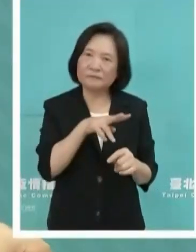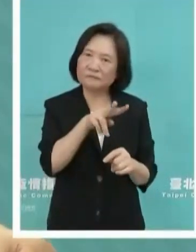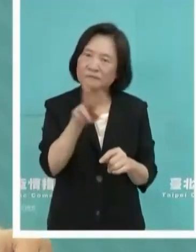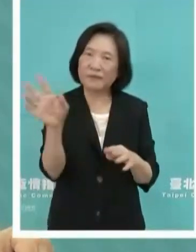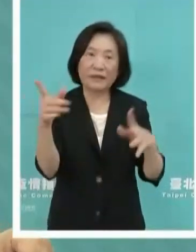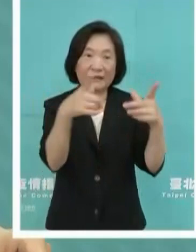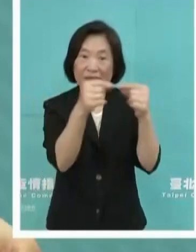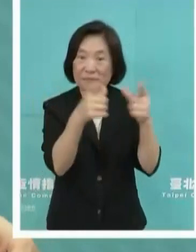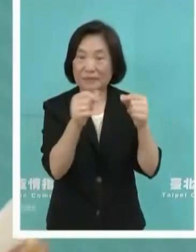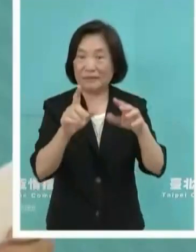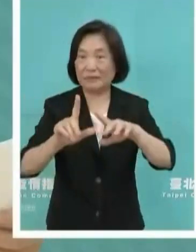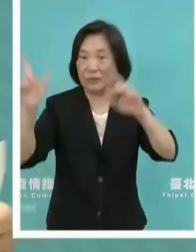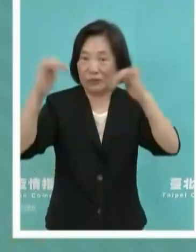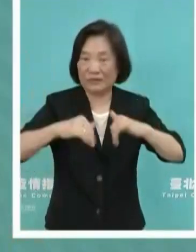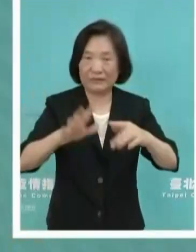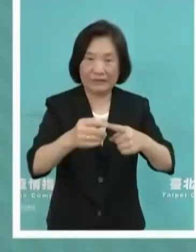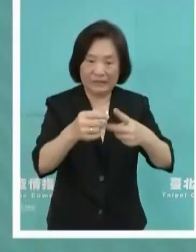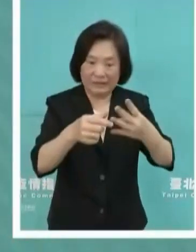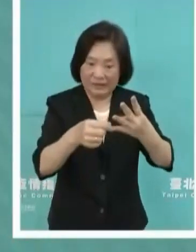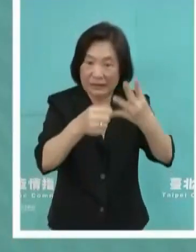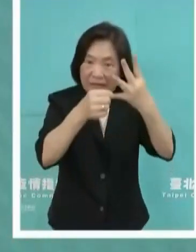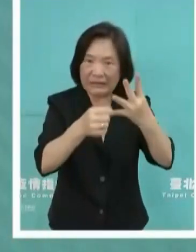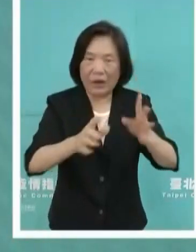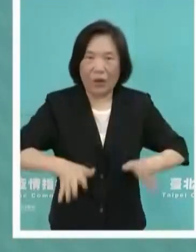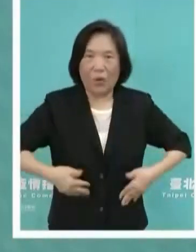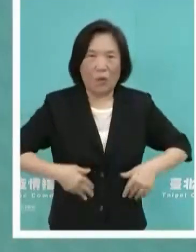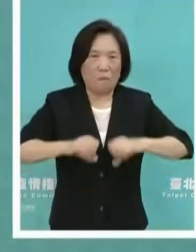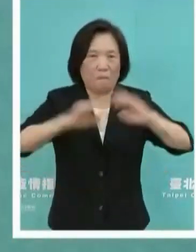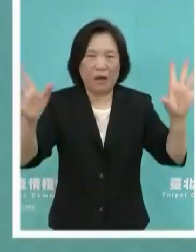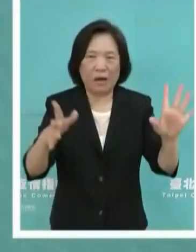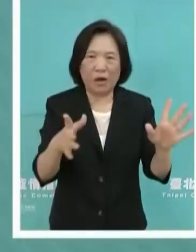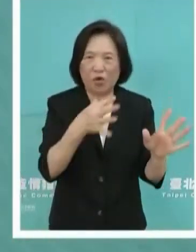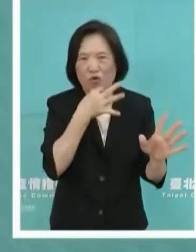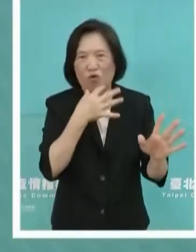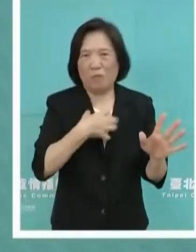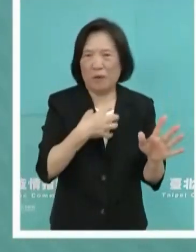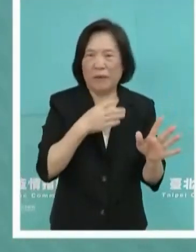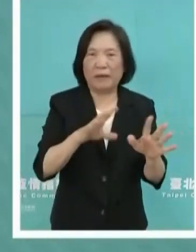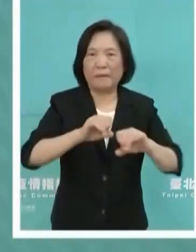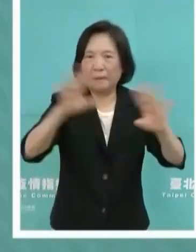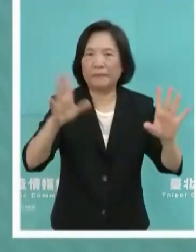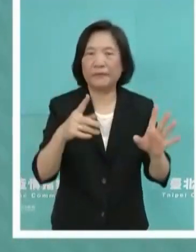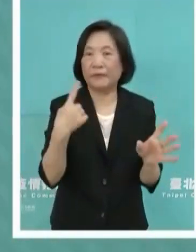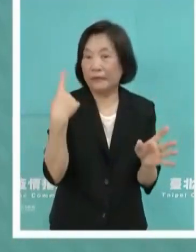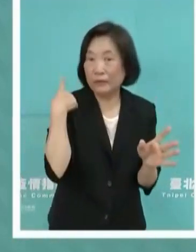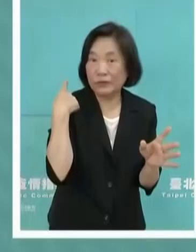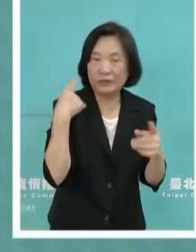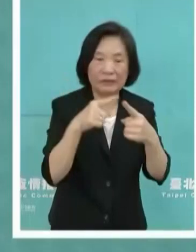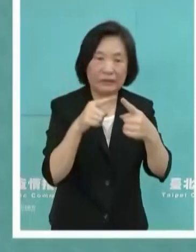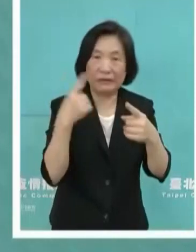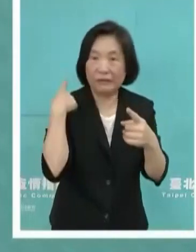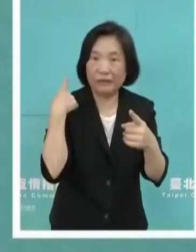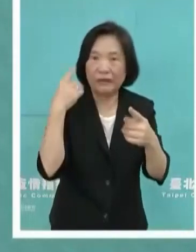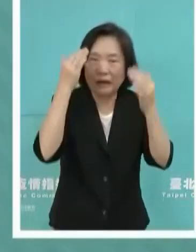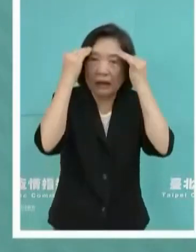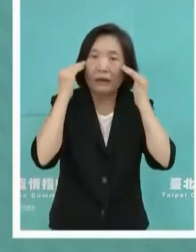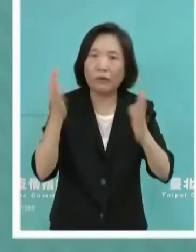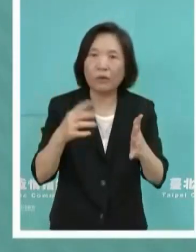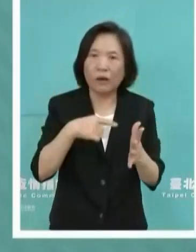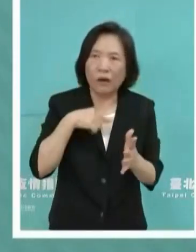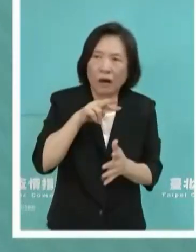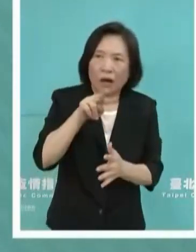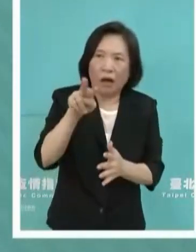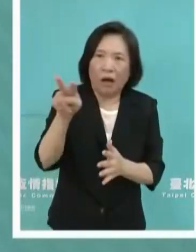日本东京第四度紧急事态宣言。不过昨天韩国，我看韩国这个可以给我们一